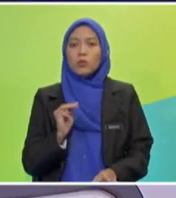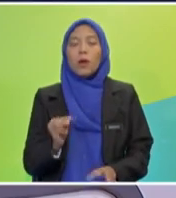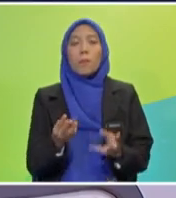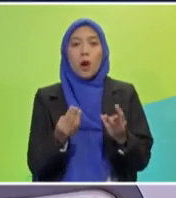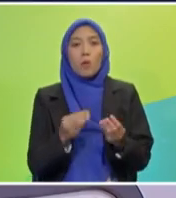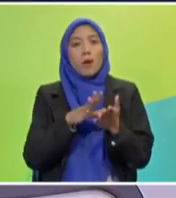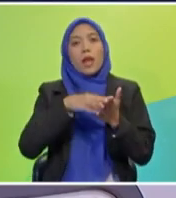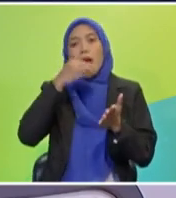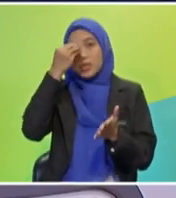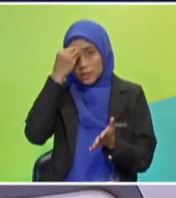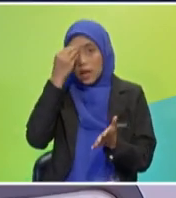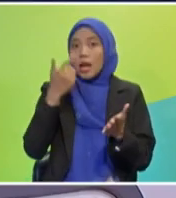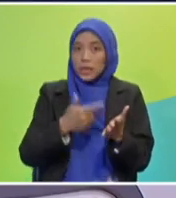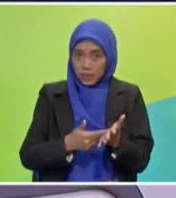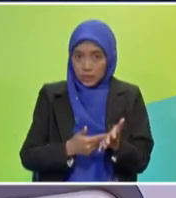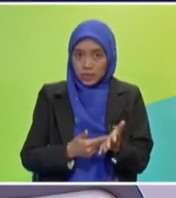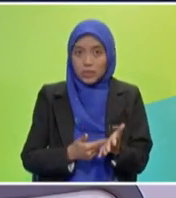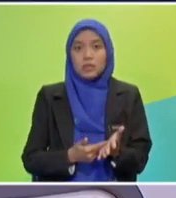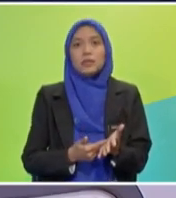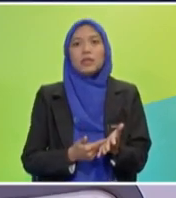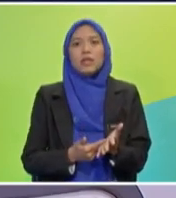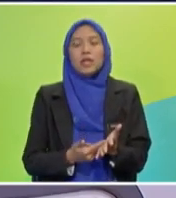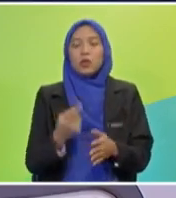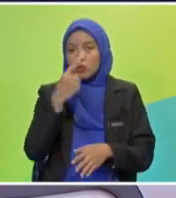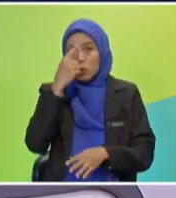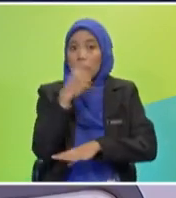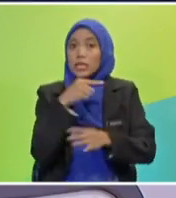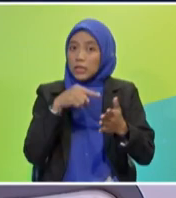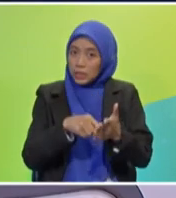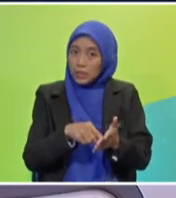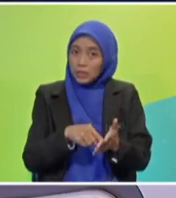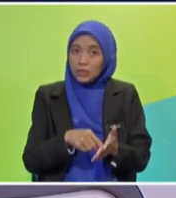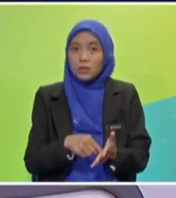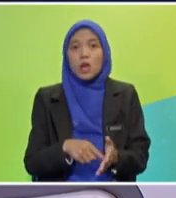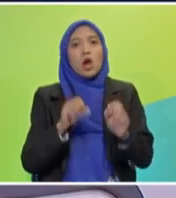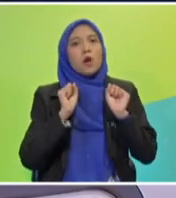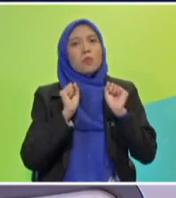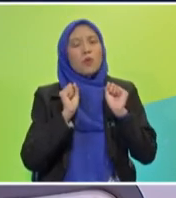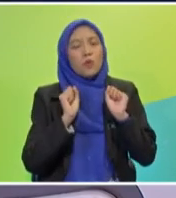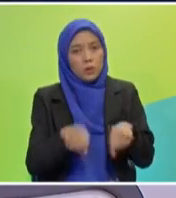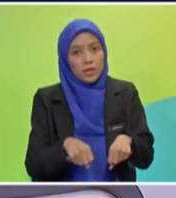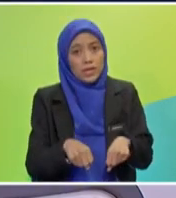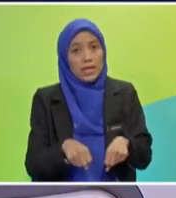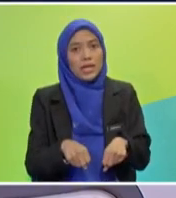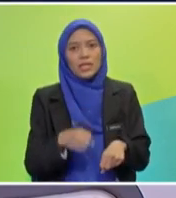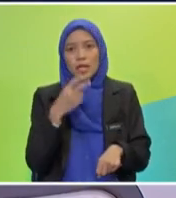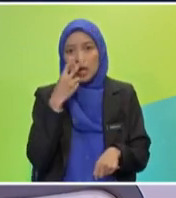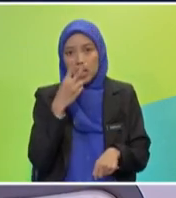bapa ingin mendapatkan bahan yang cikgu kongsikan pada hari ini, anda semua bolehlah masuk ke